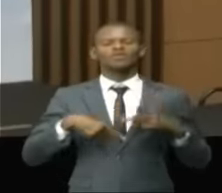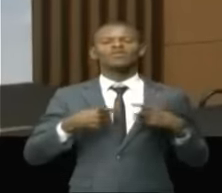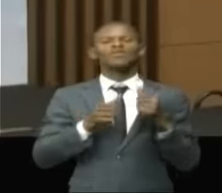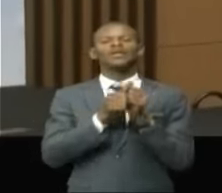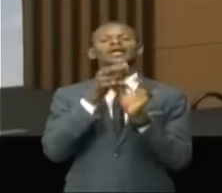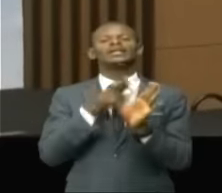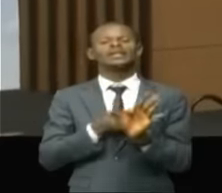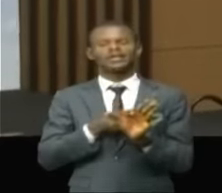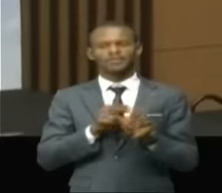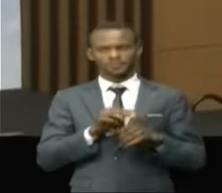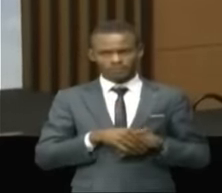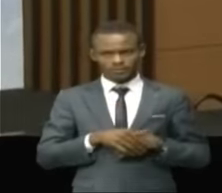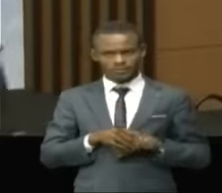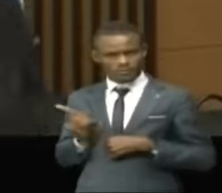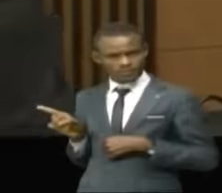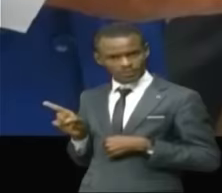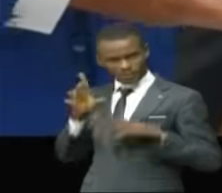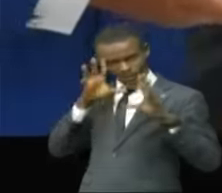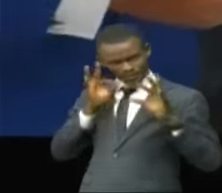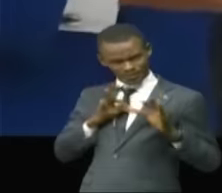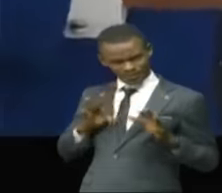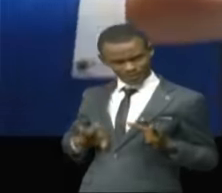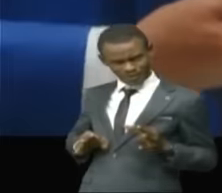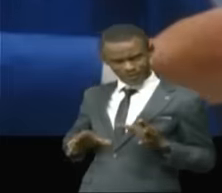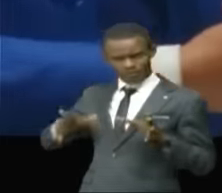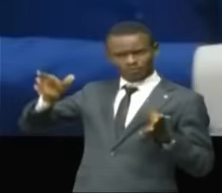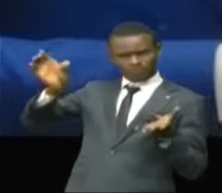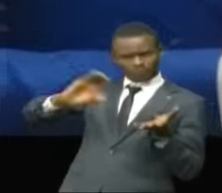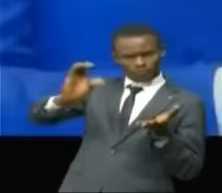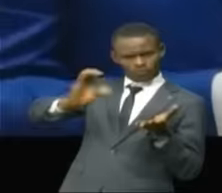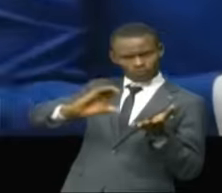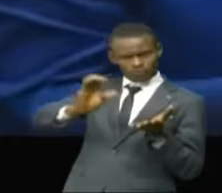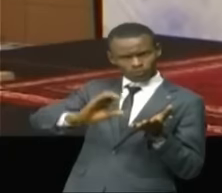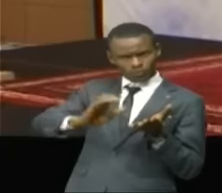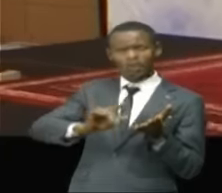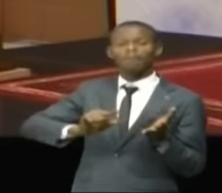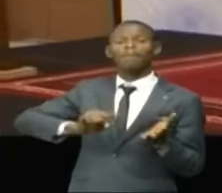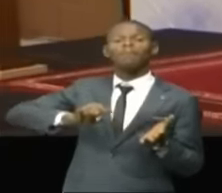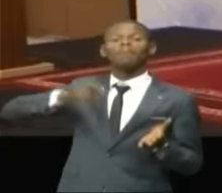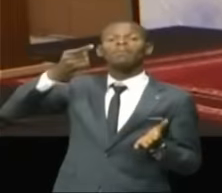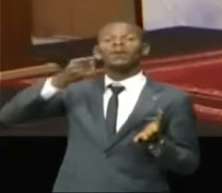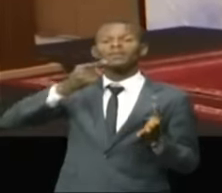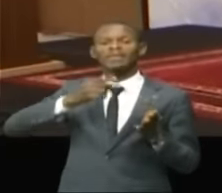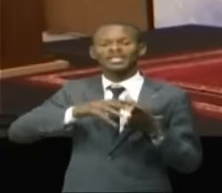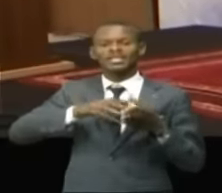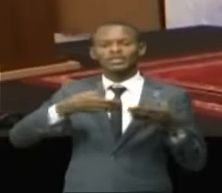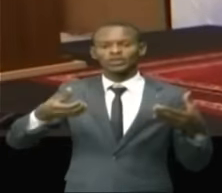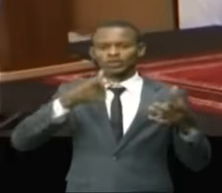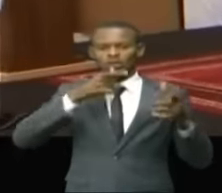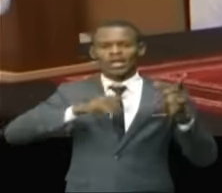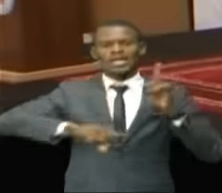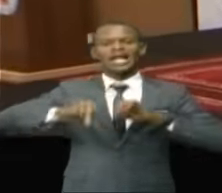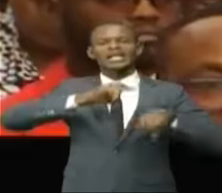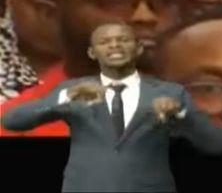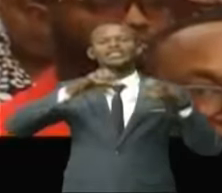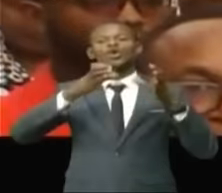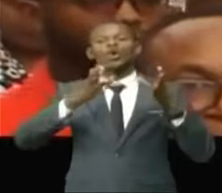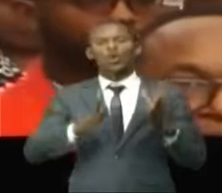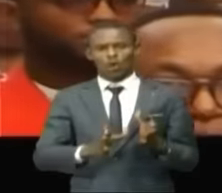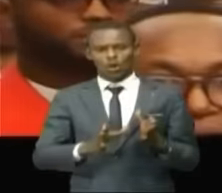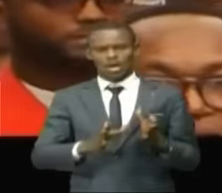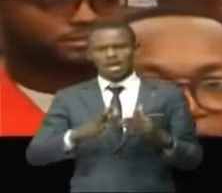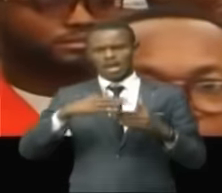Le président de la République est passé d'abord au vernissage du premier dictionnaire de la langue des signes congolais avant de donner quelques